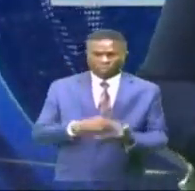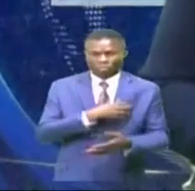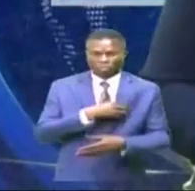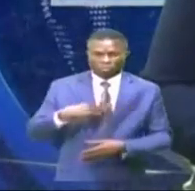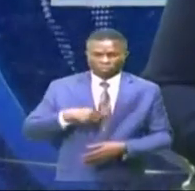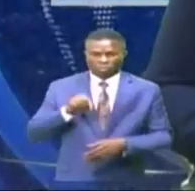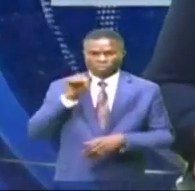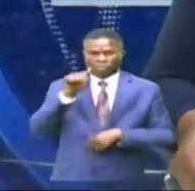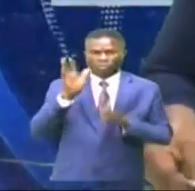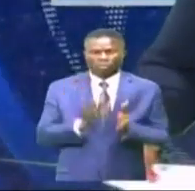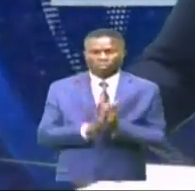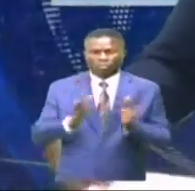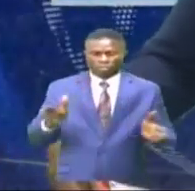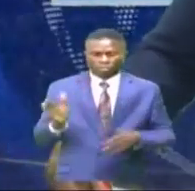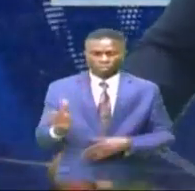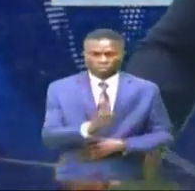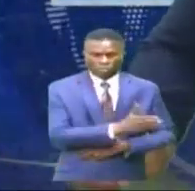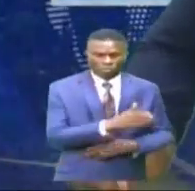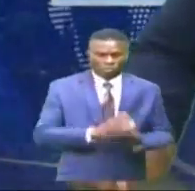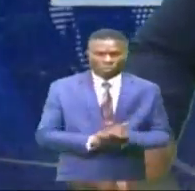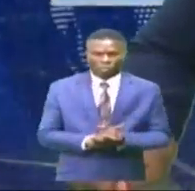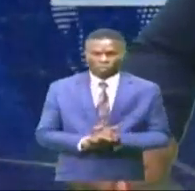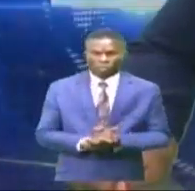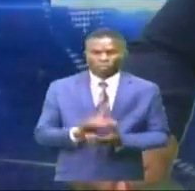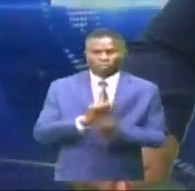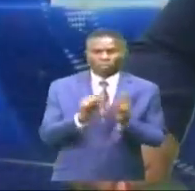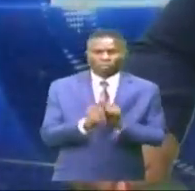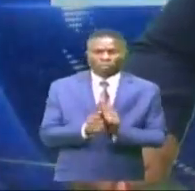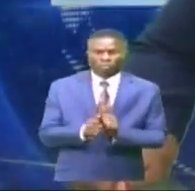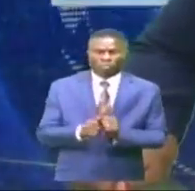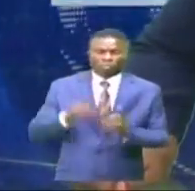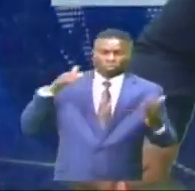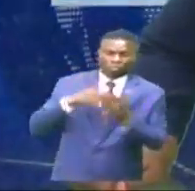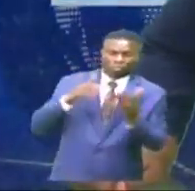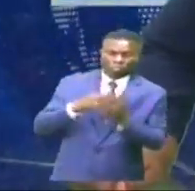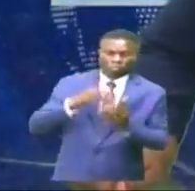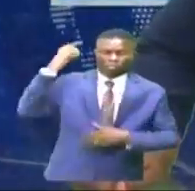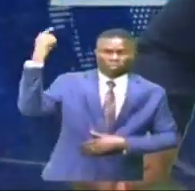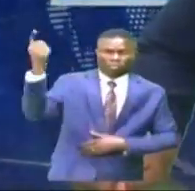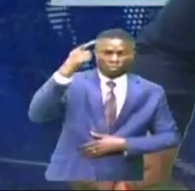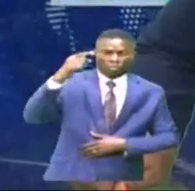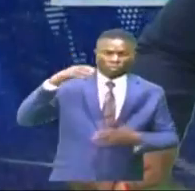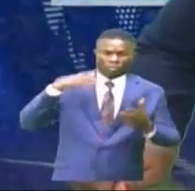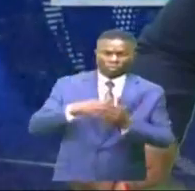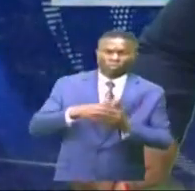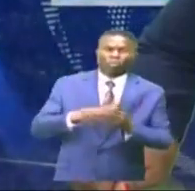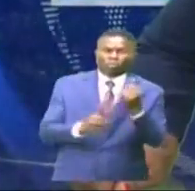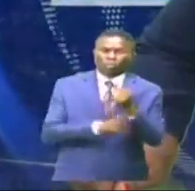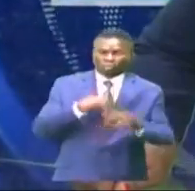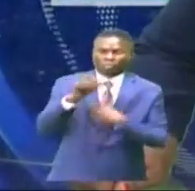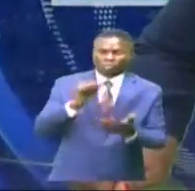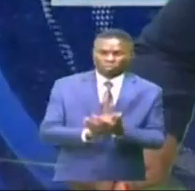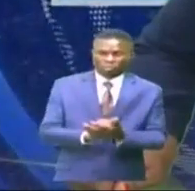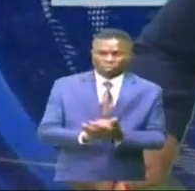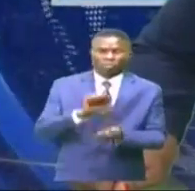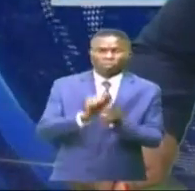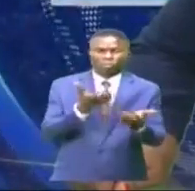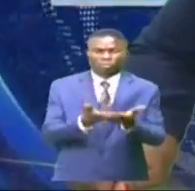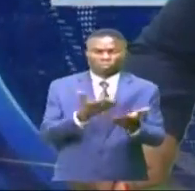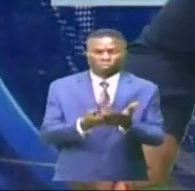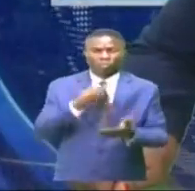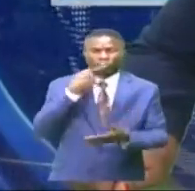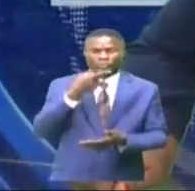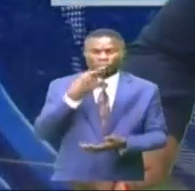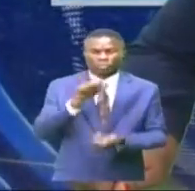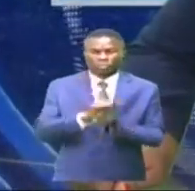directeur général les crimes internationaux la poursuite et la répression de leurs auteurs voilà une des matières du Traité